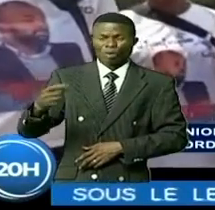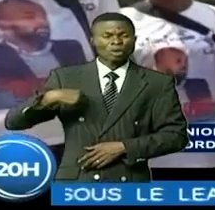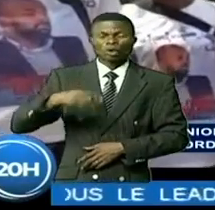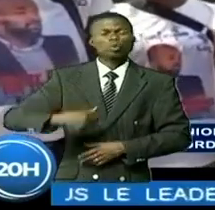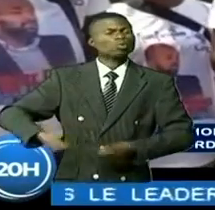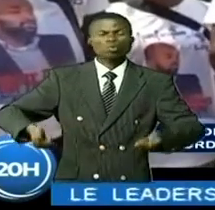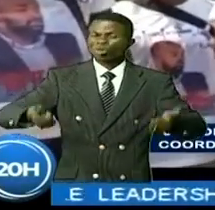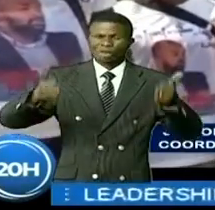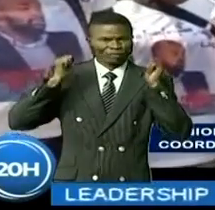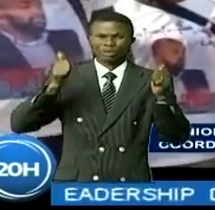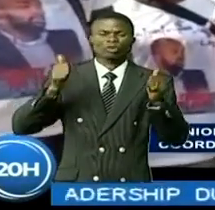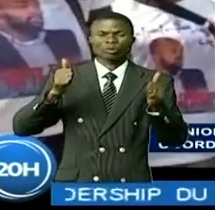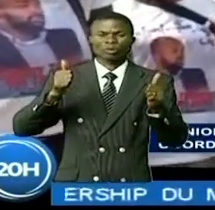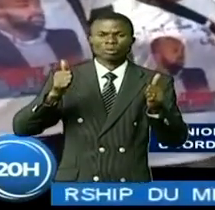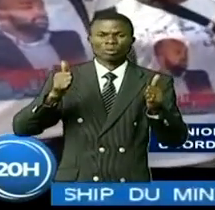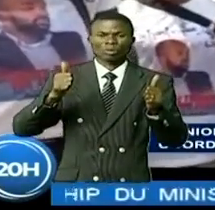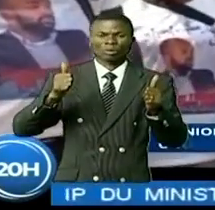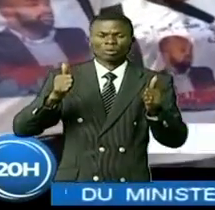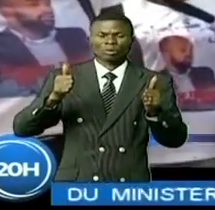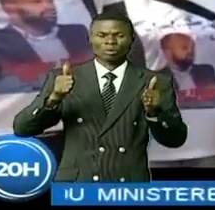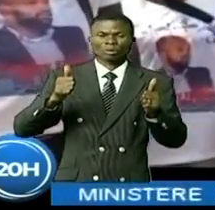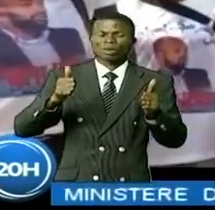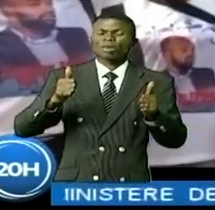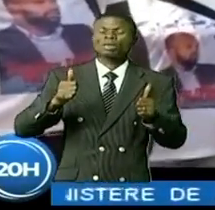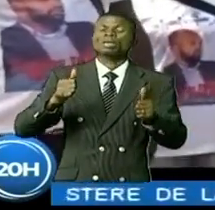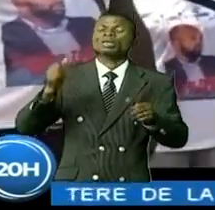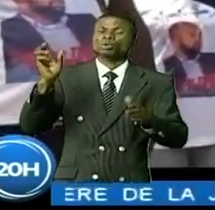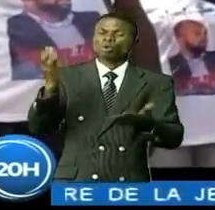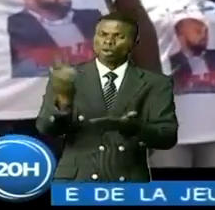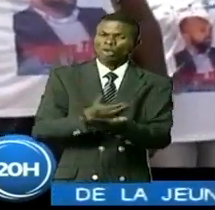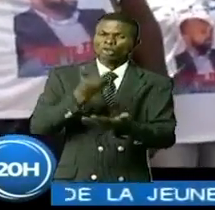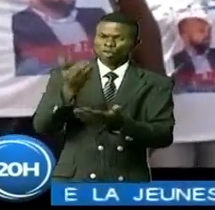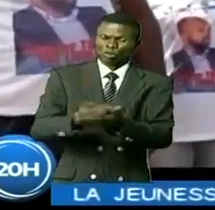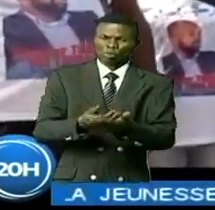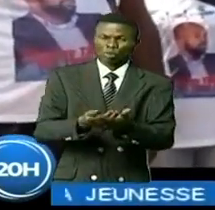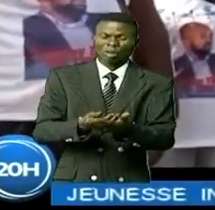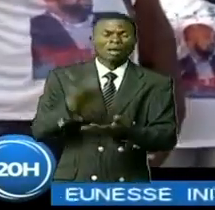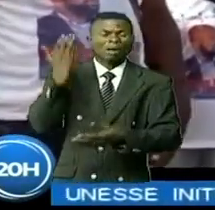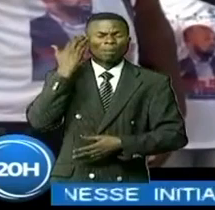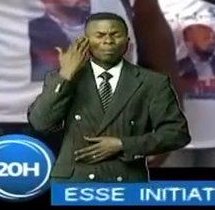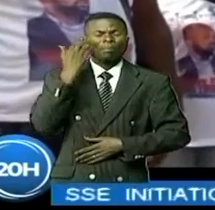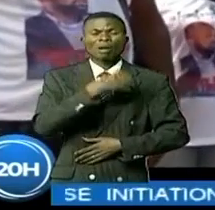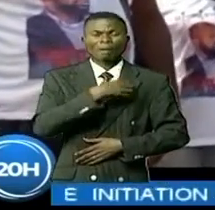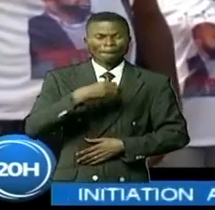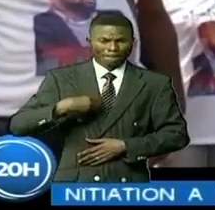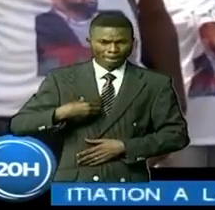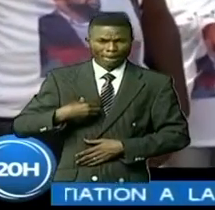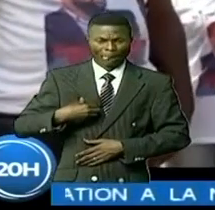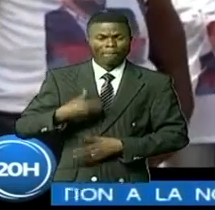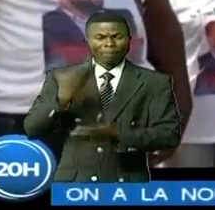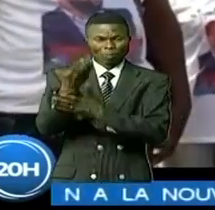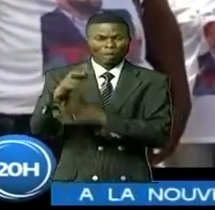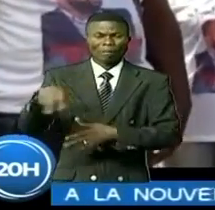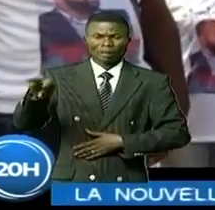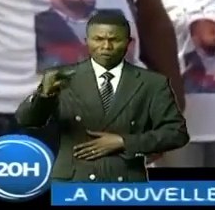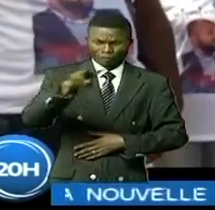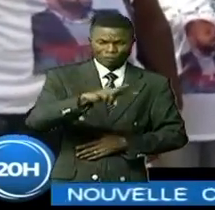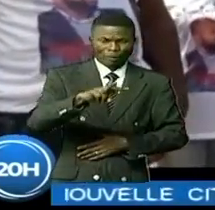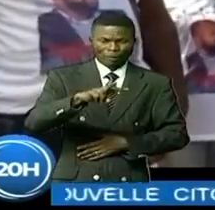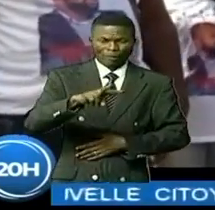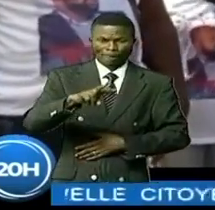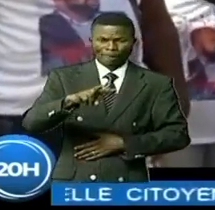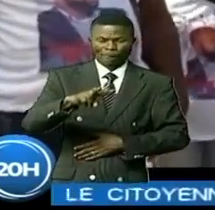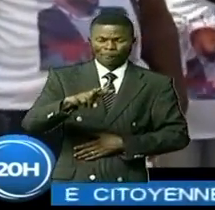renonçons en disant que, chers parents, nous vous demandons de ne